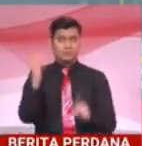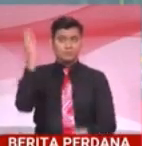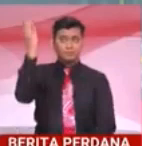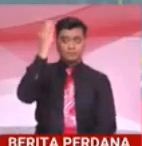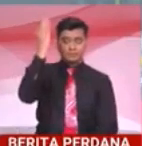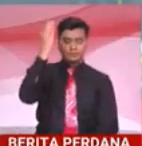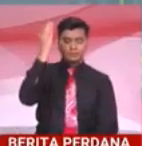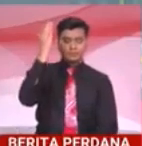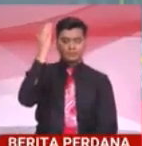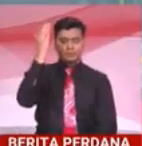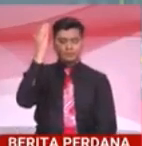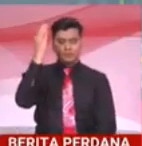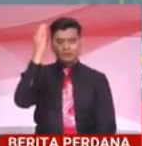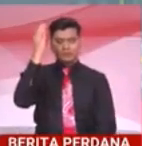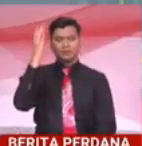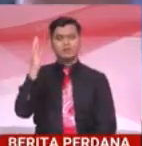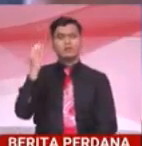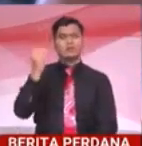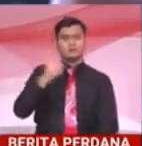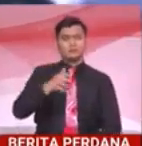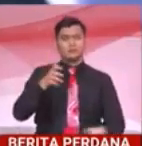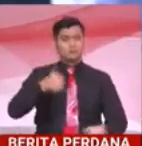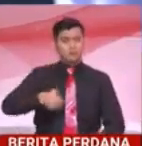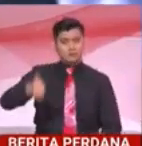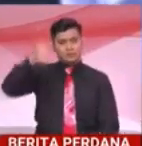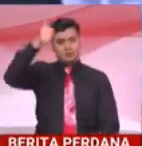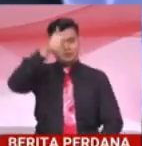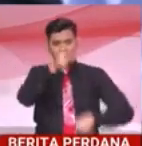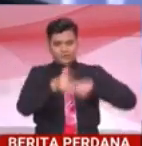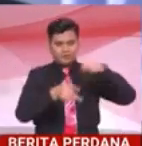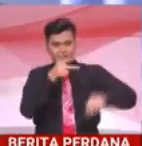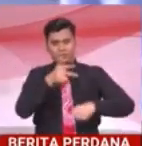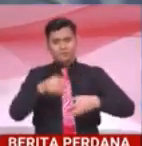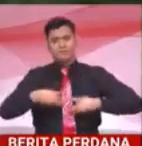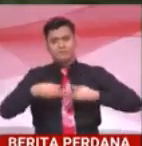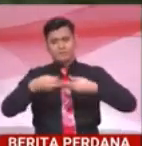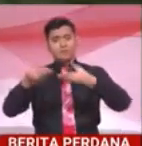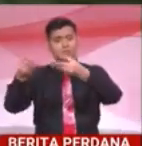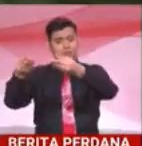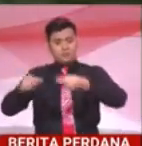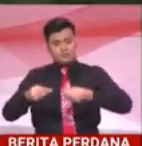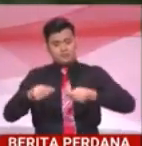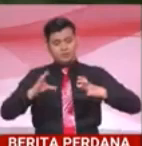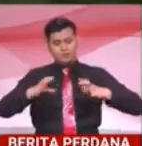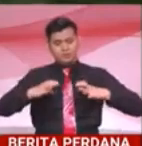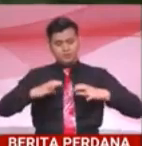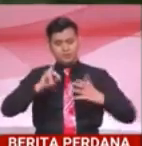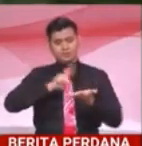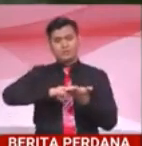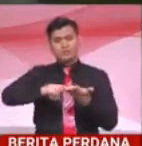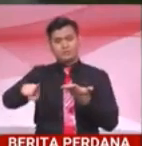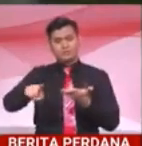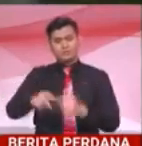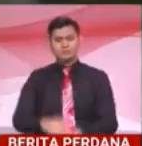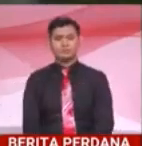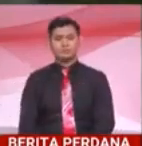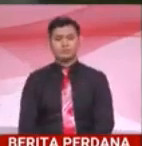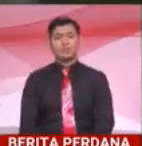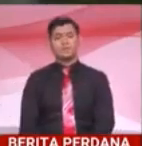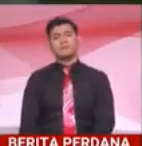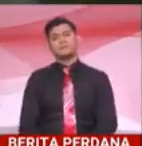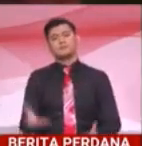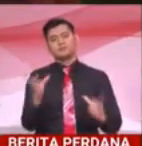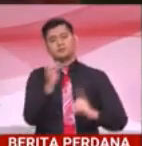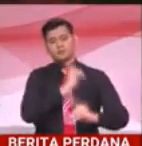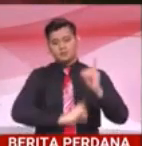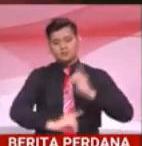pengarah bagi masjhudi seminggu Terpukau pungguk ngaku kalau drama genre Comedy Romance itu turut memberi